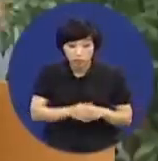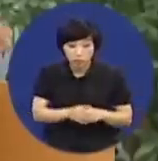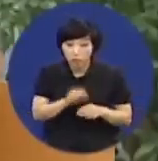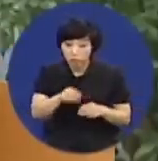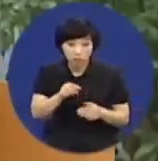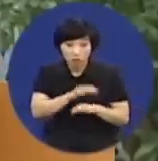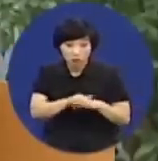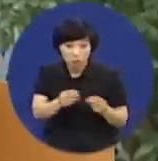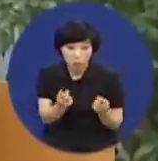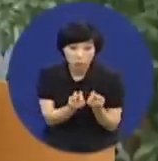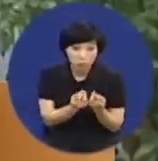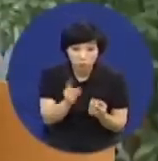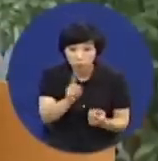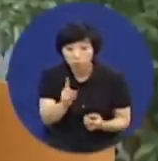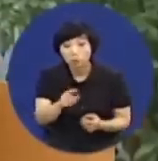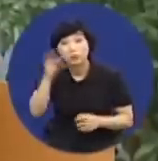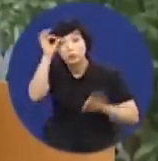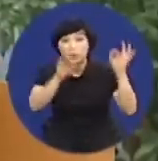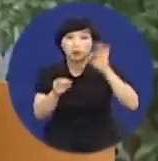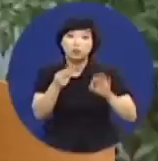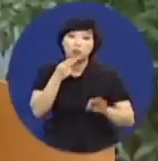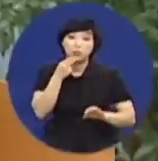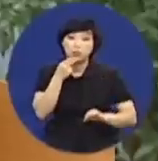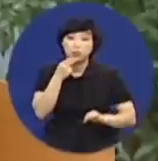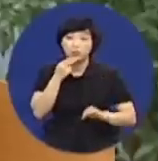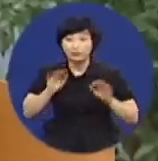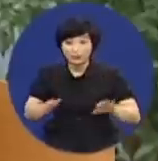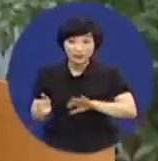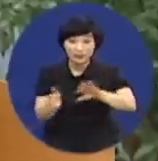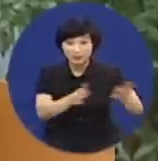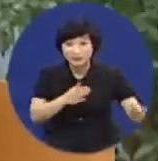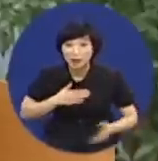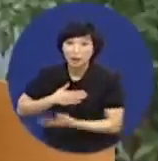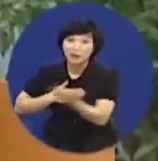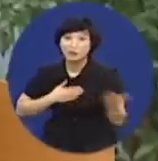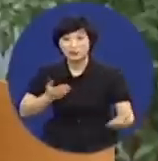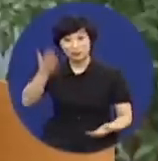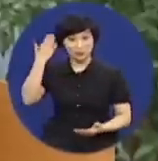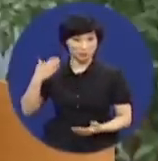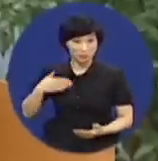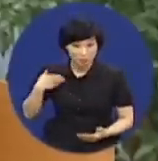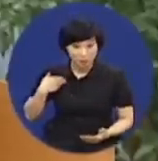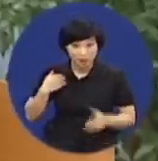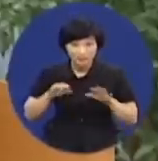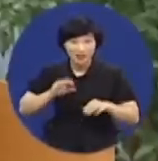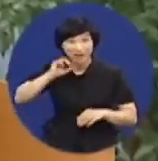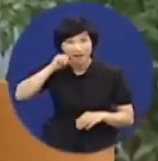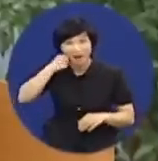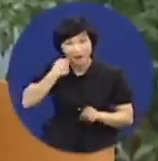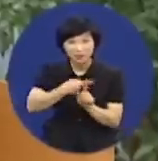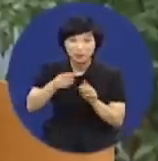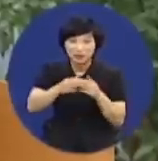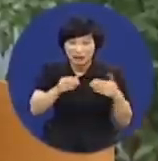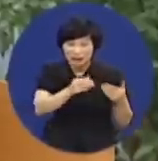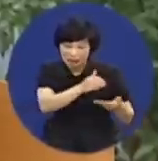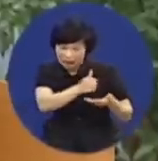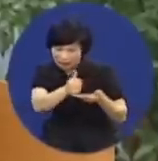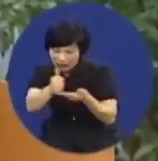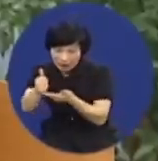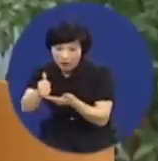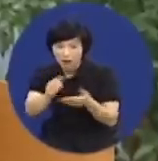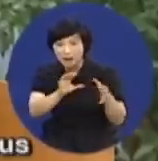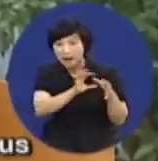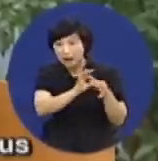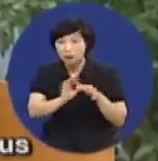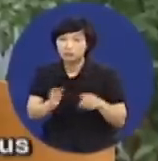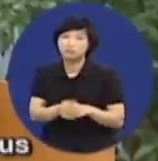決できるのか探さない人がほとんどです。私たちも知らなかったが、強引に